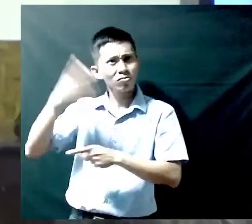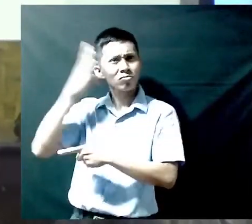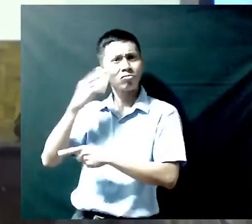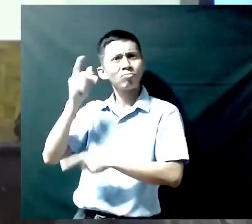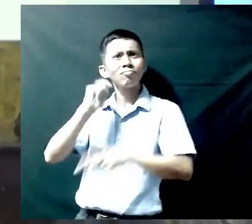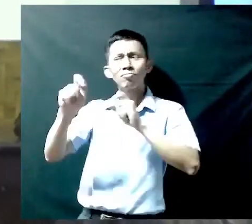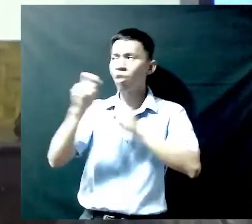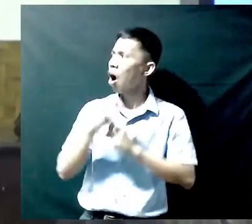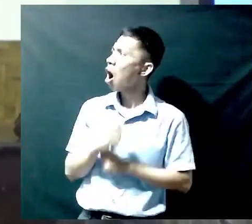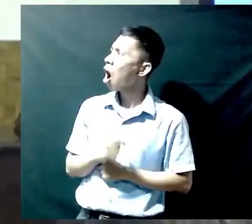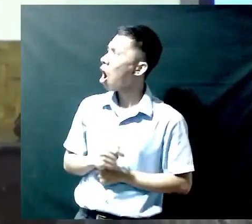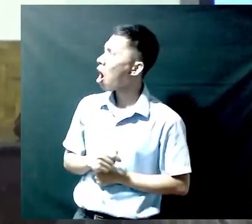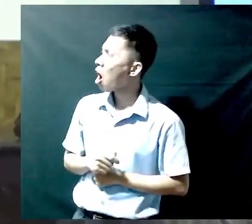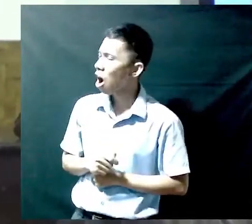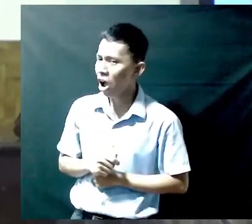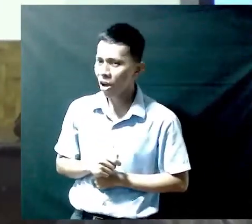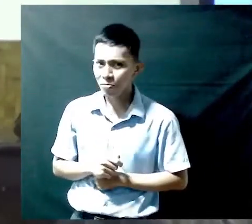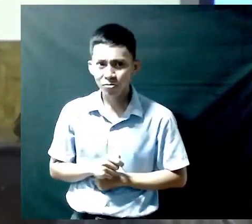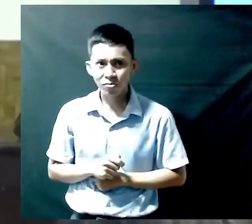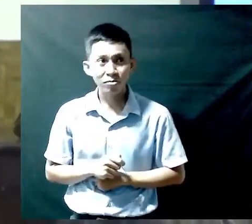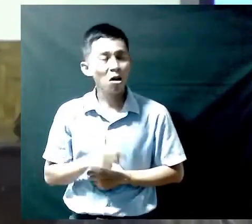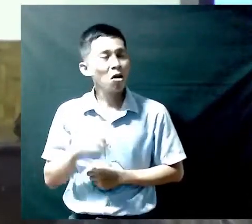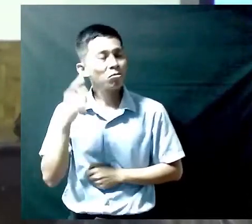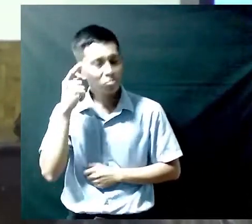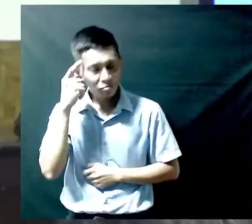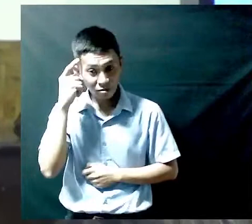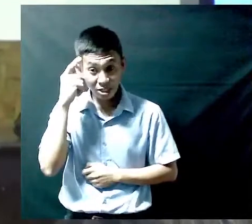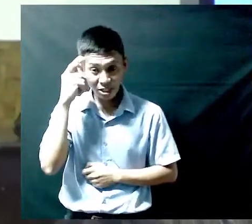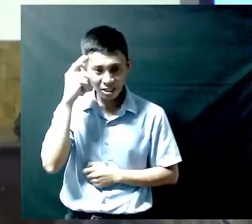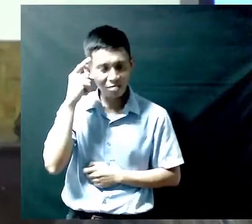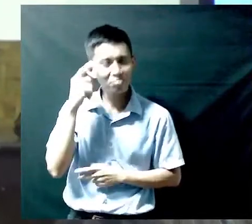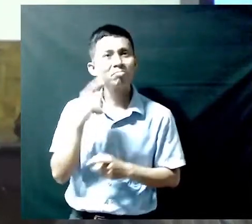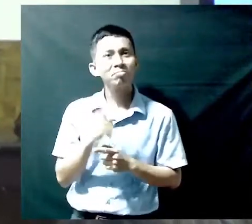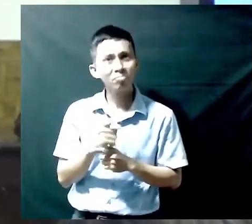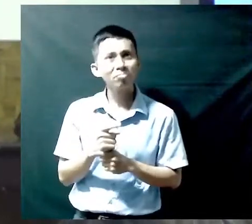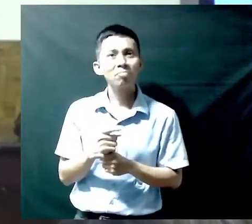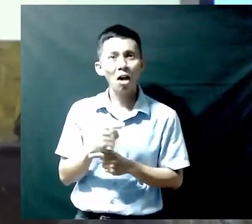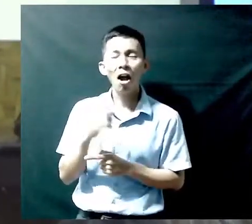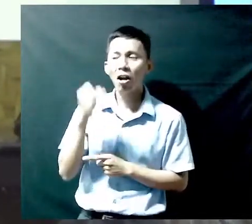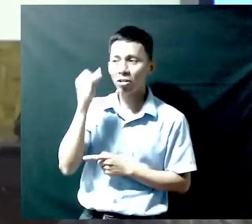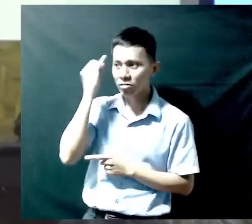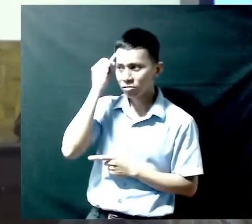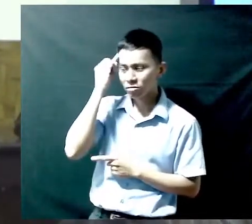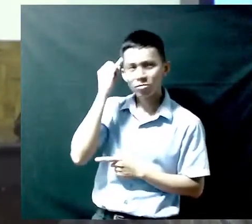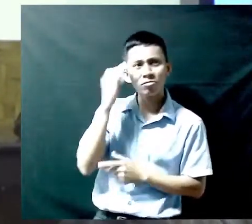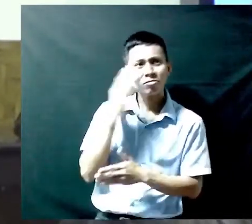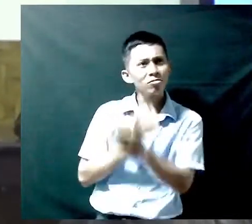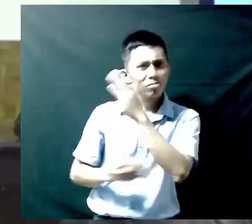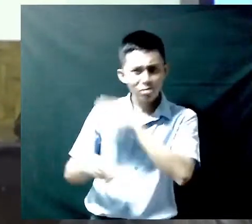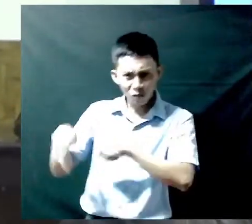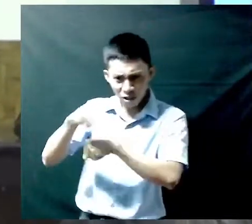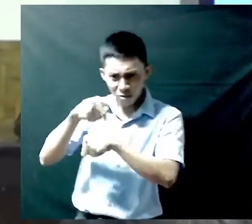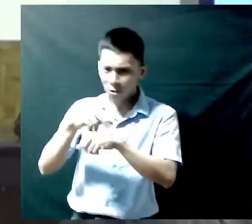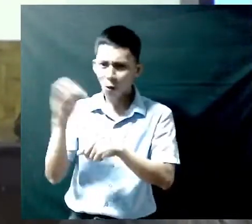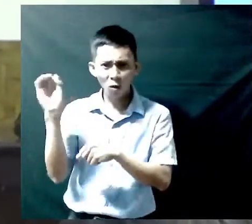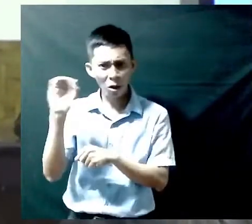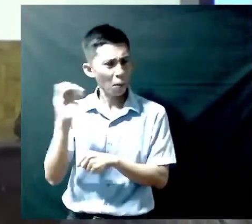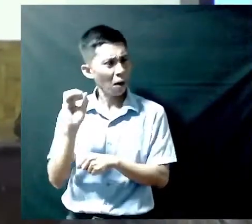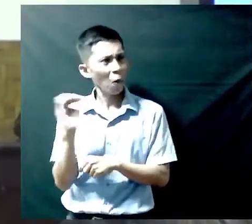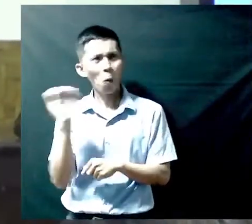time. At at the same time, I'm a member of the national team ng year 1998-1999.